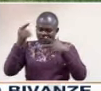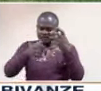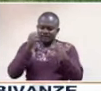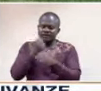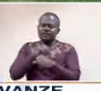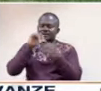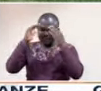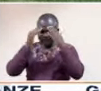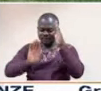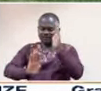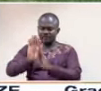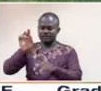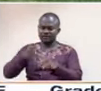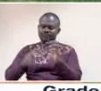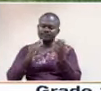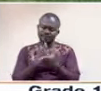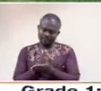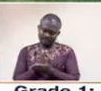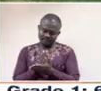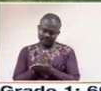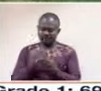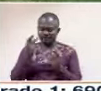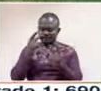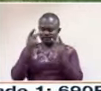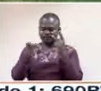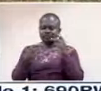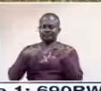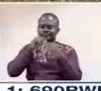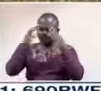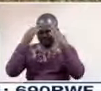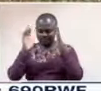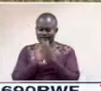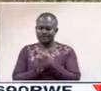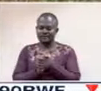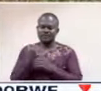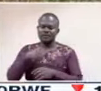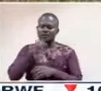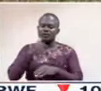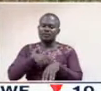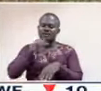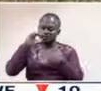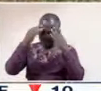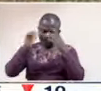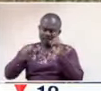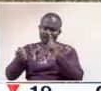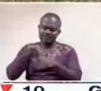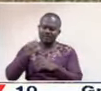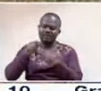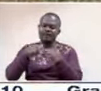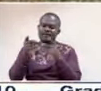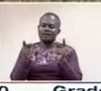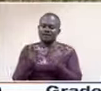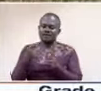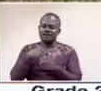batazi iterambere, ariko nyamara ugasanga baratwibeshyeho. Ntabwo uwo mwanya twari tuzi ko twawugeraho bitewe n'aho twari